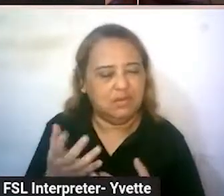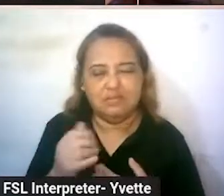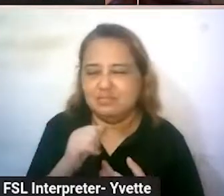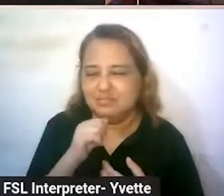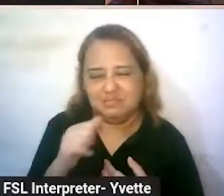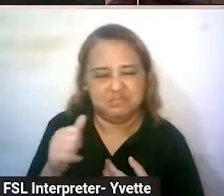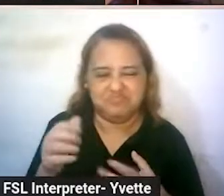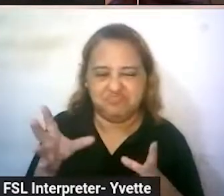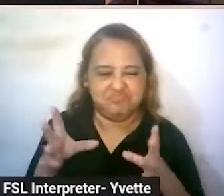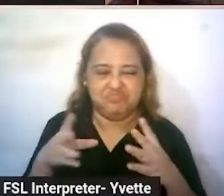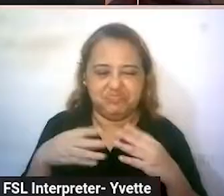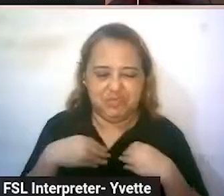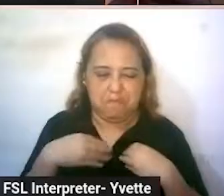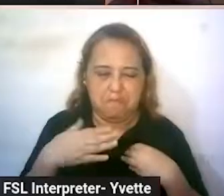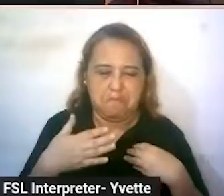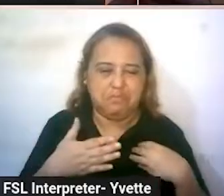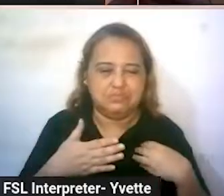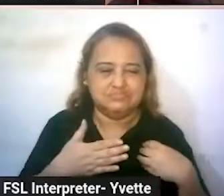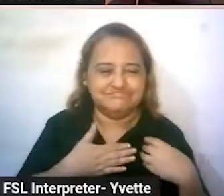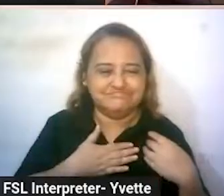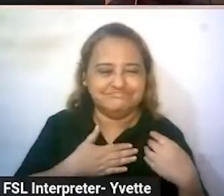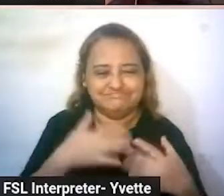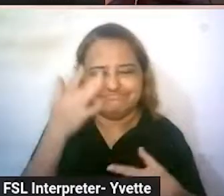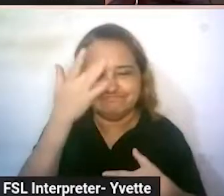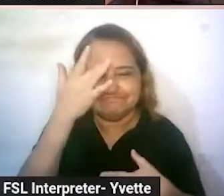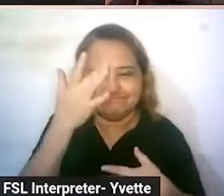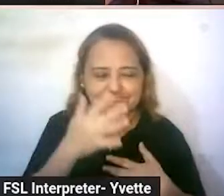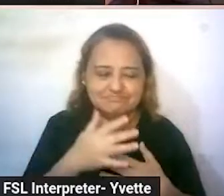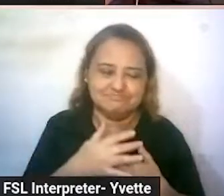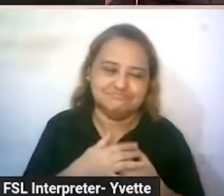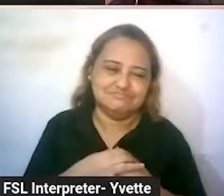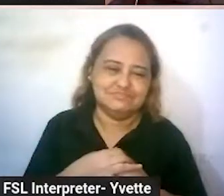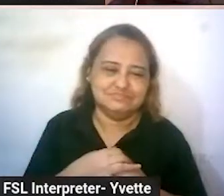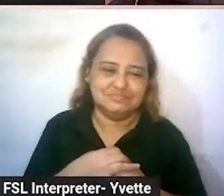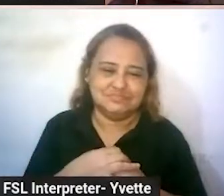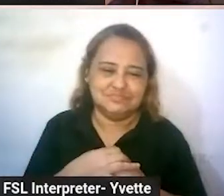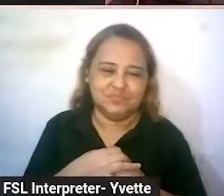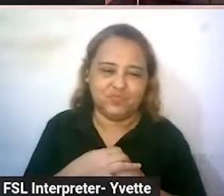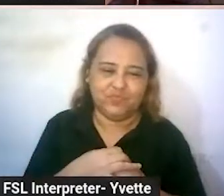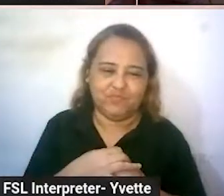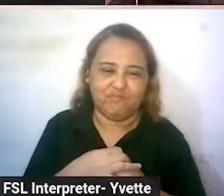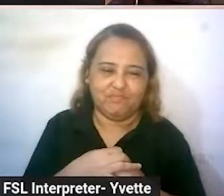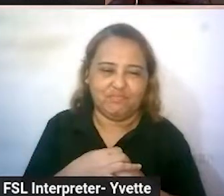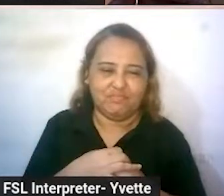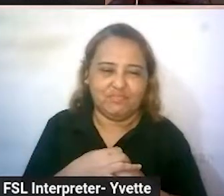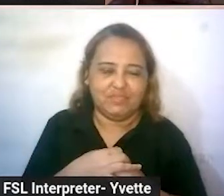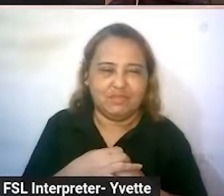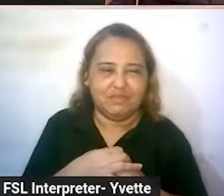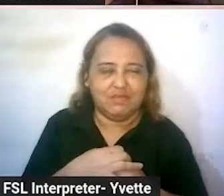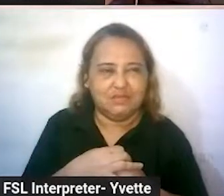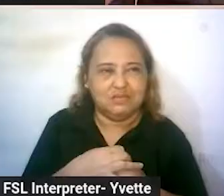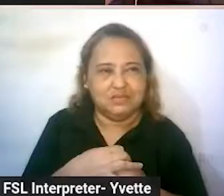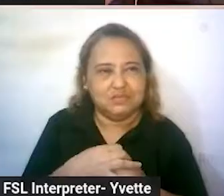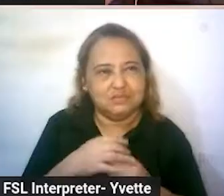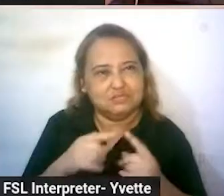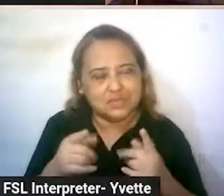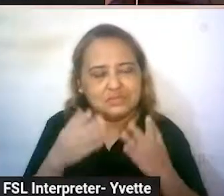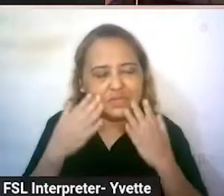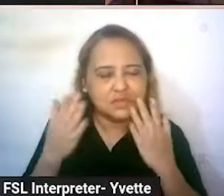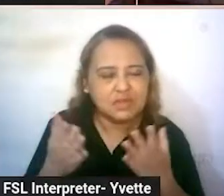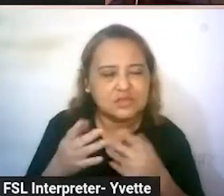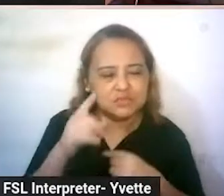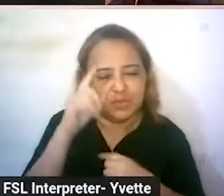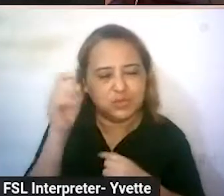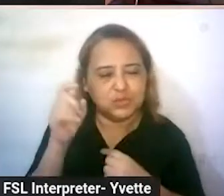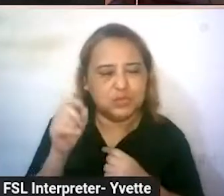na mobility talagang, mobility-wise talagang na-lessen na. But yung